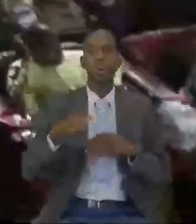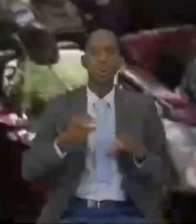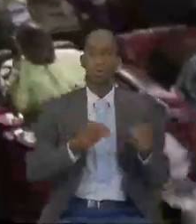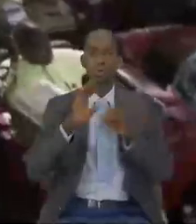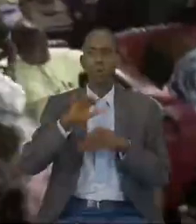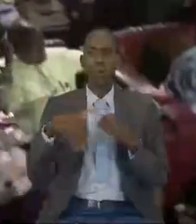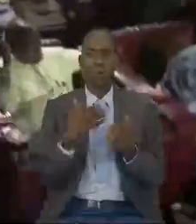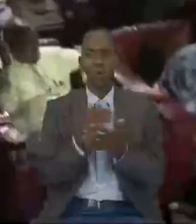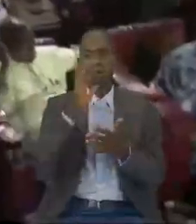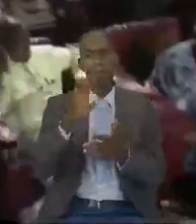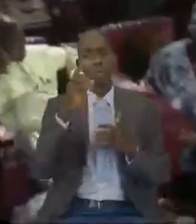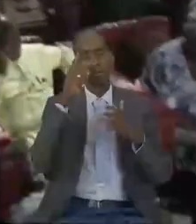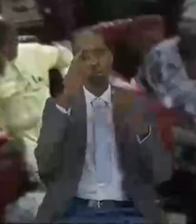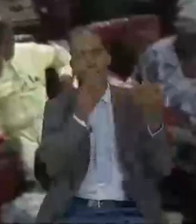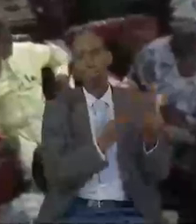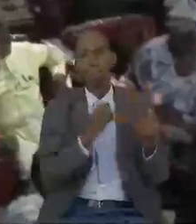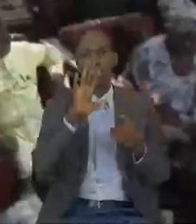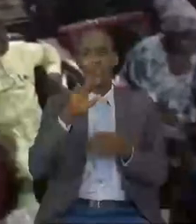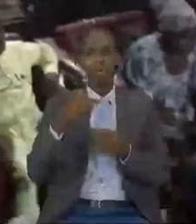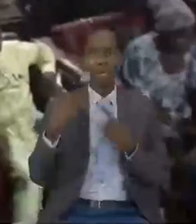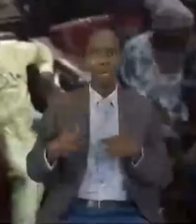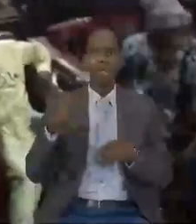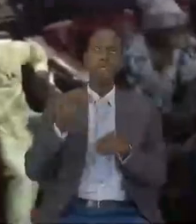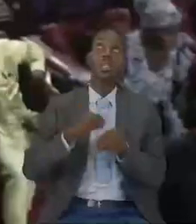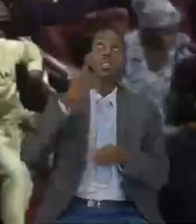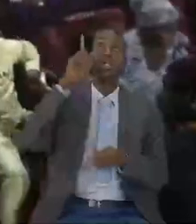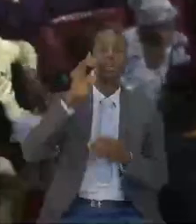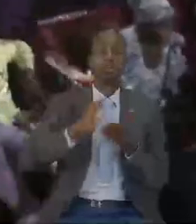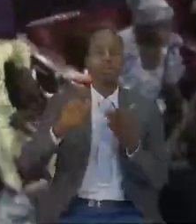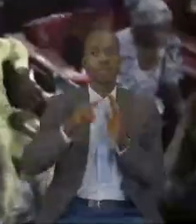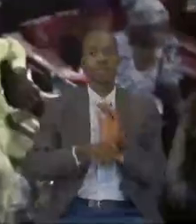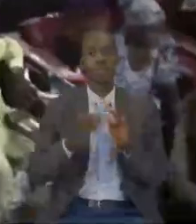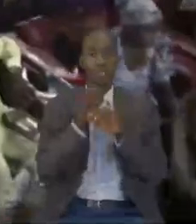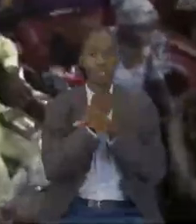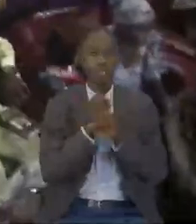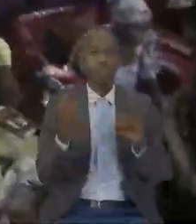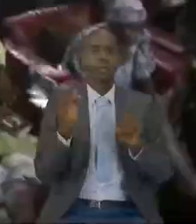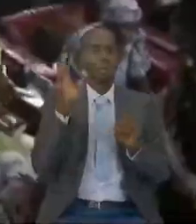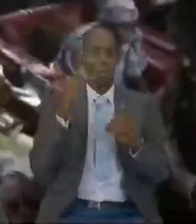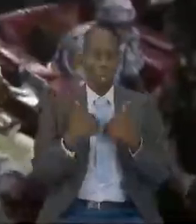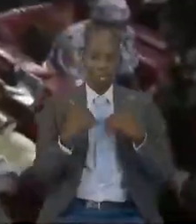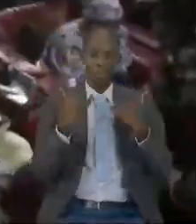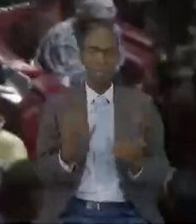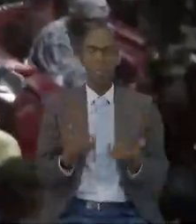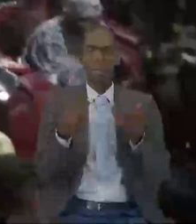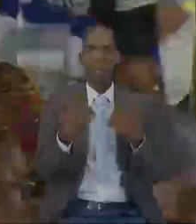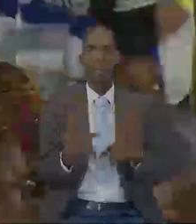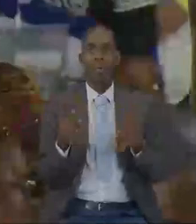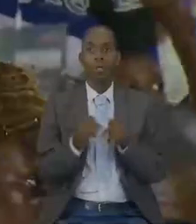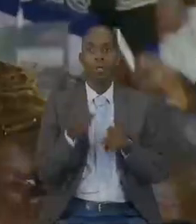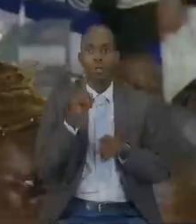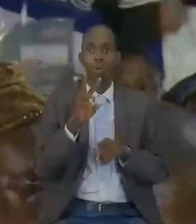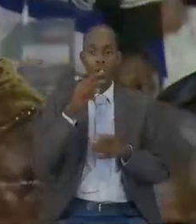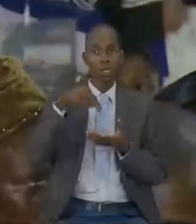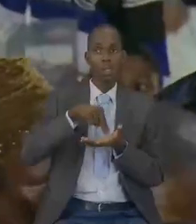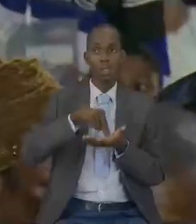en lui, et tu mets toute ta confiance et tout ton cœur en lui, le pardon, le salut est venu